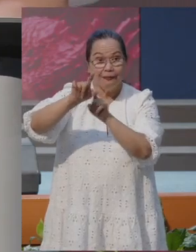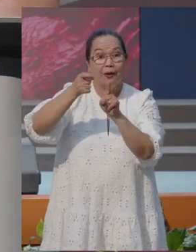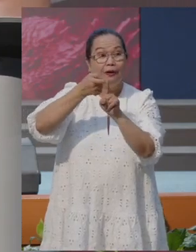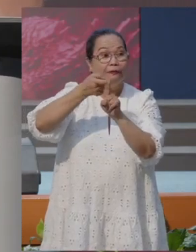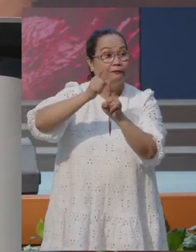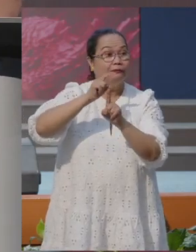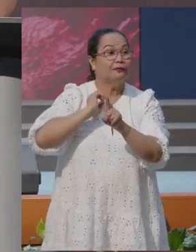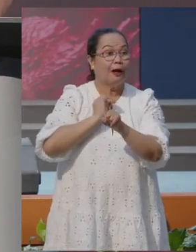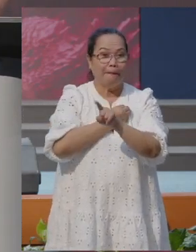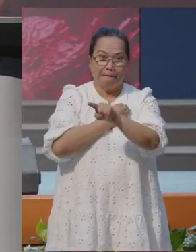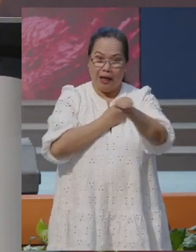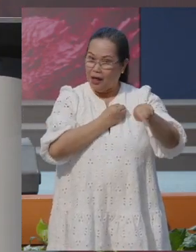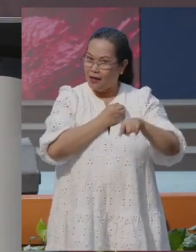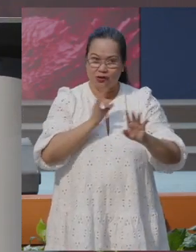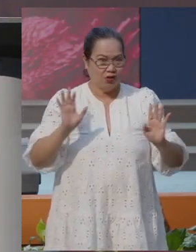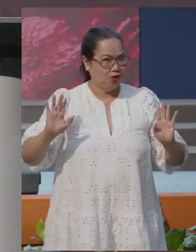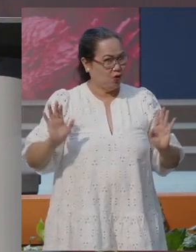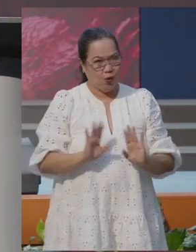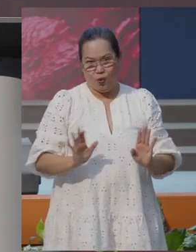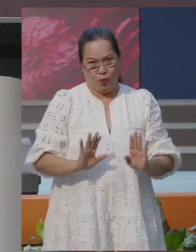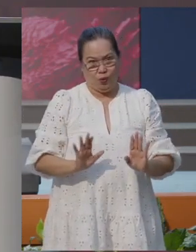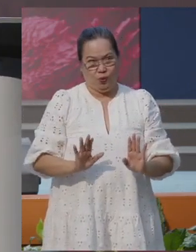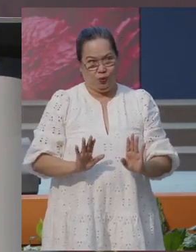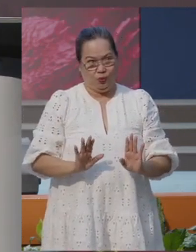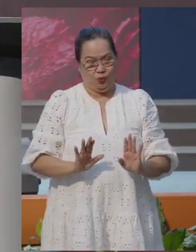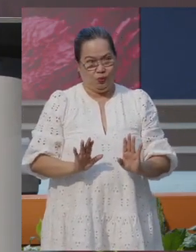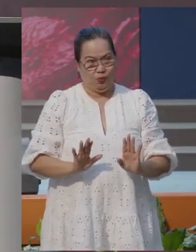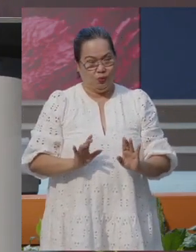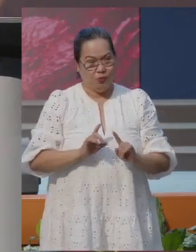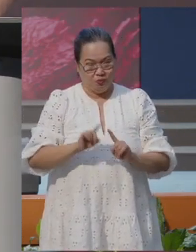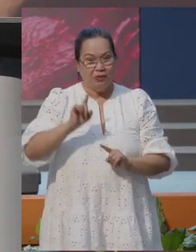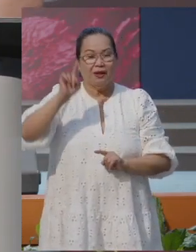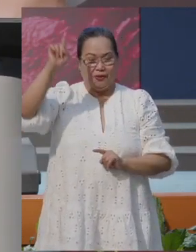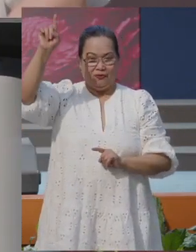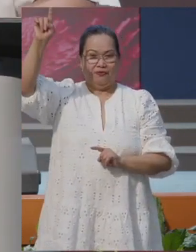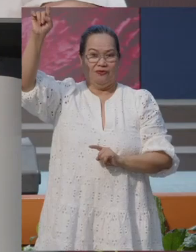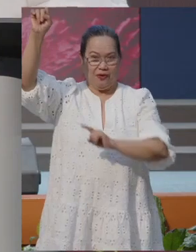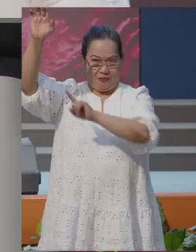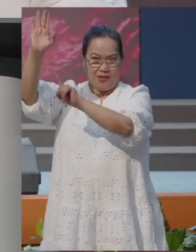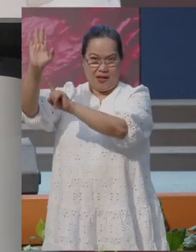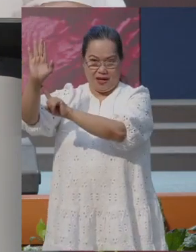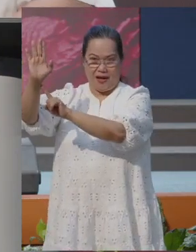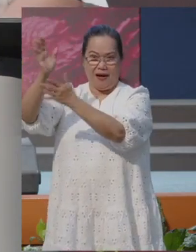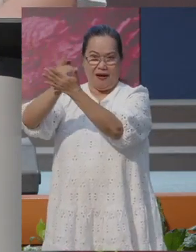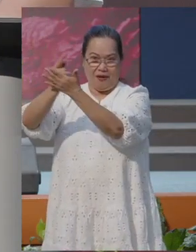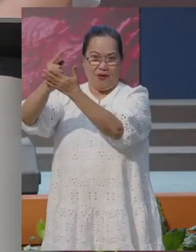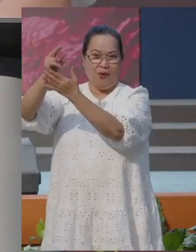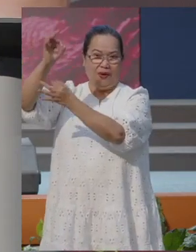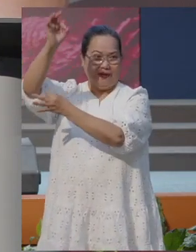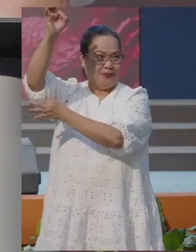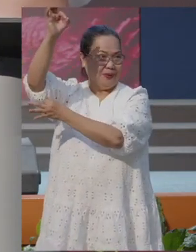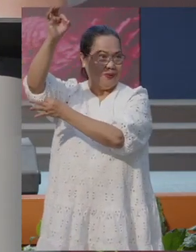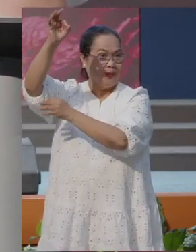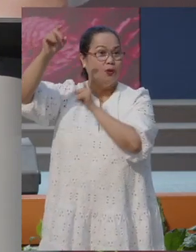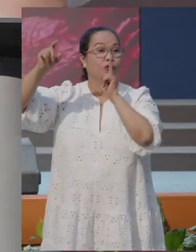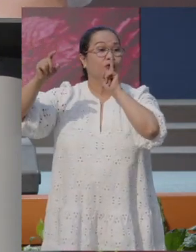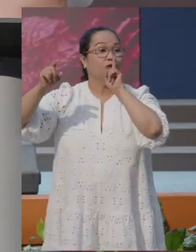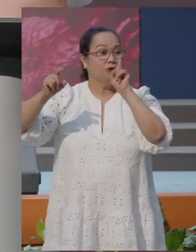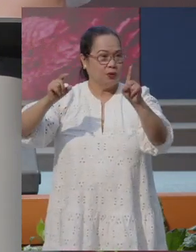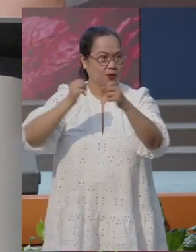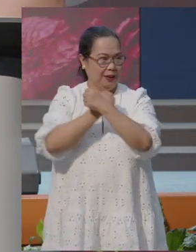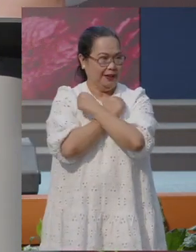po nagmumula sa atin at nagmumula lamang sa Espiritu ng Diyos. Tunay